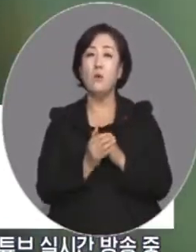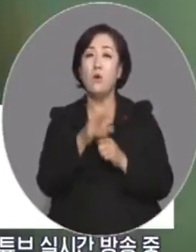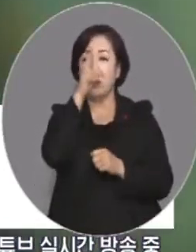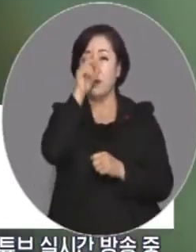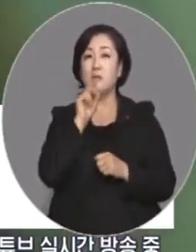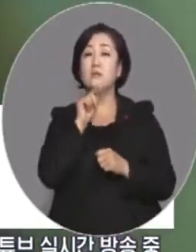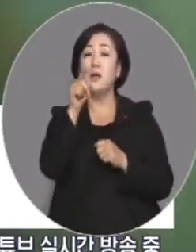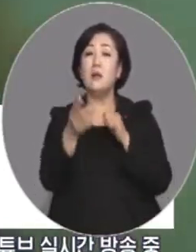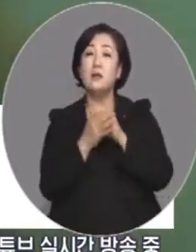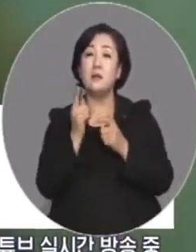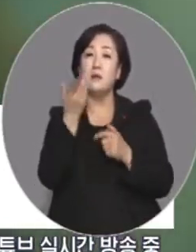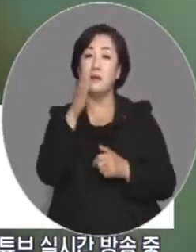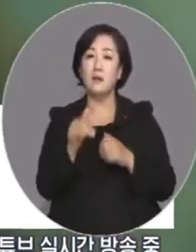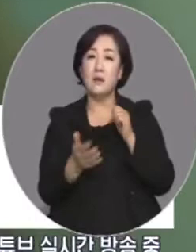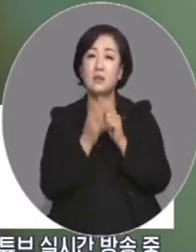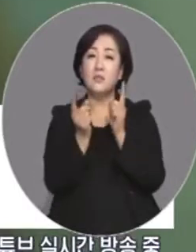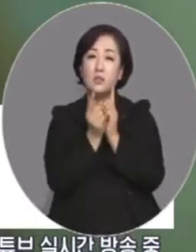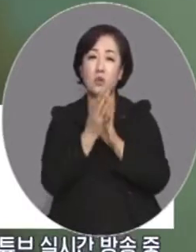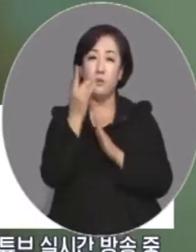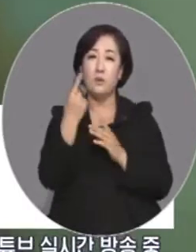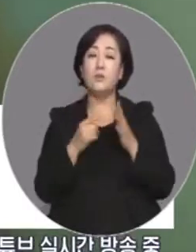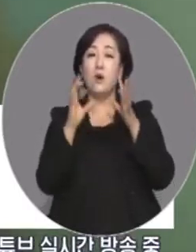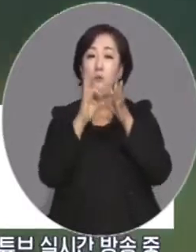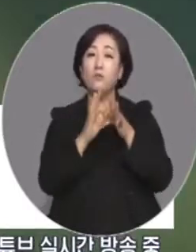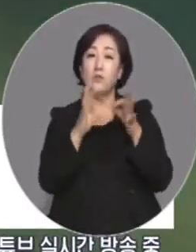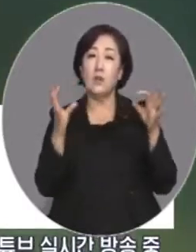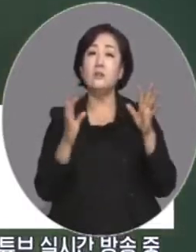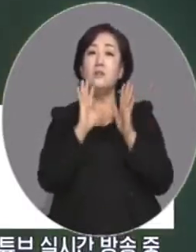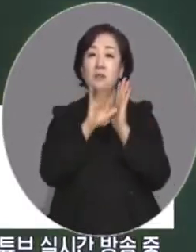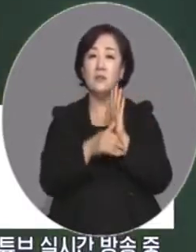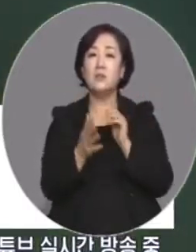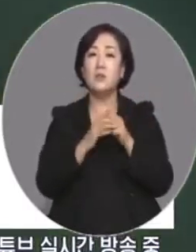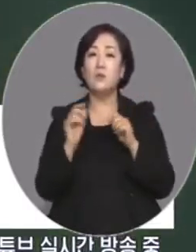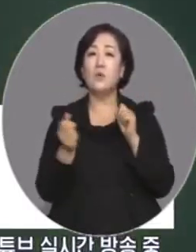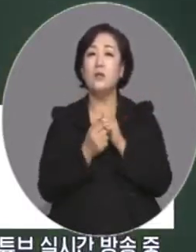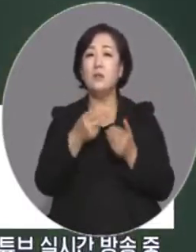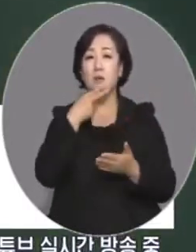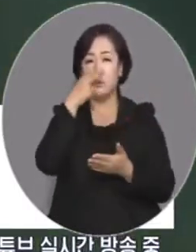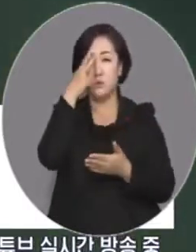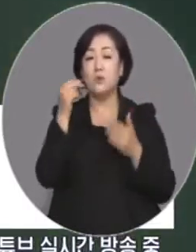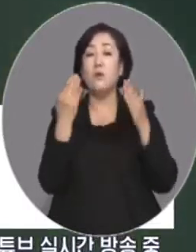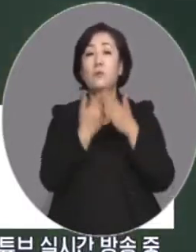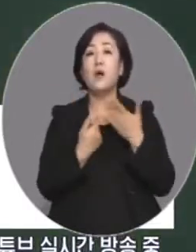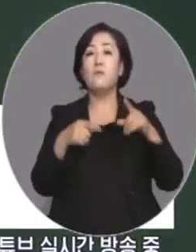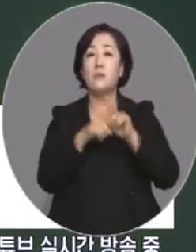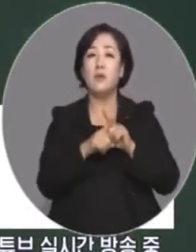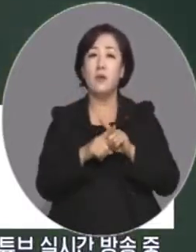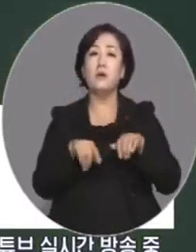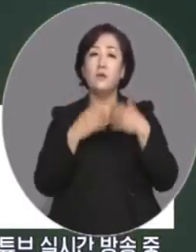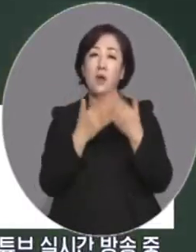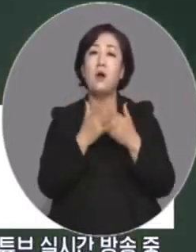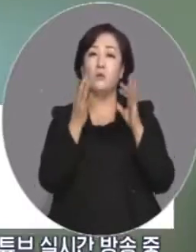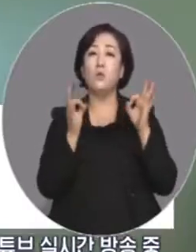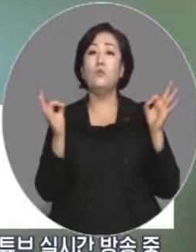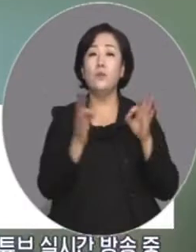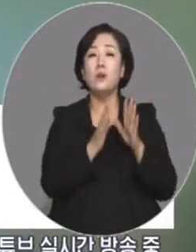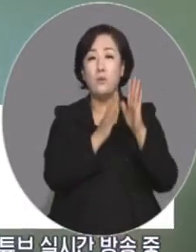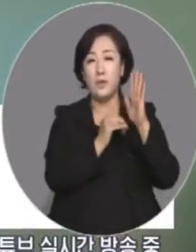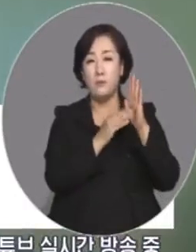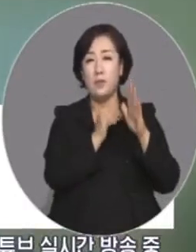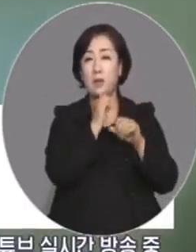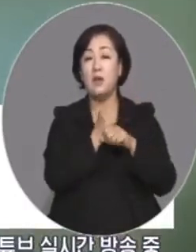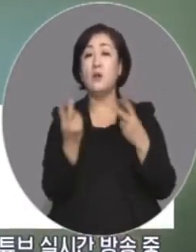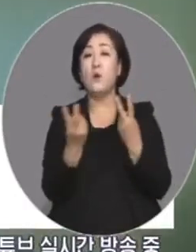경찰이 출동을 하더라도 잠긴 문을 열어주는 사이에 술병을 올리고 그 화투장과 돈뭉치는 치우고 이런